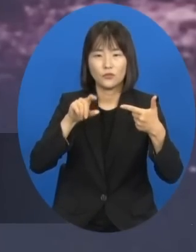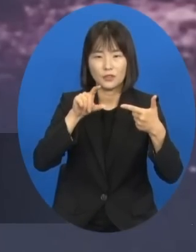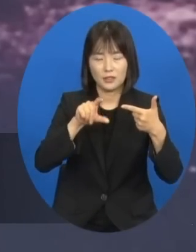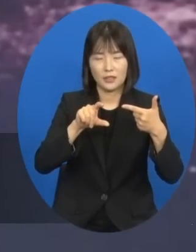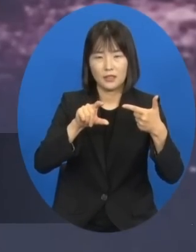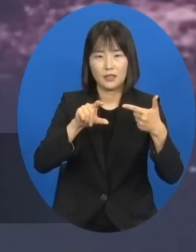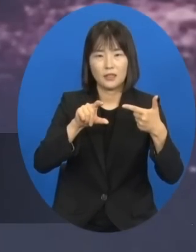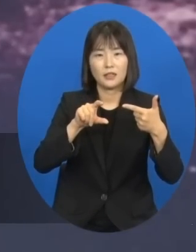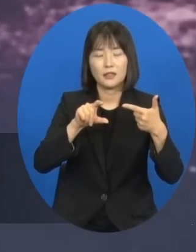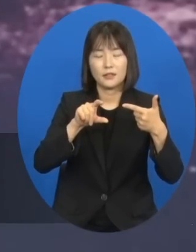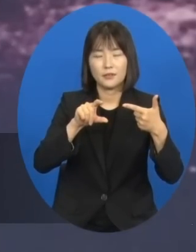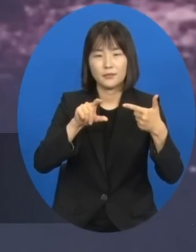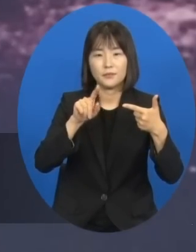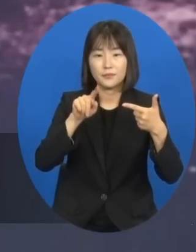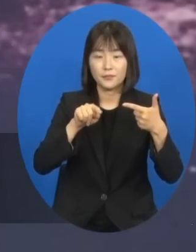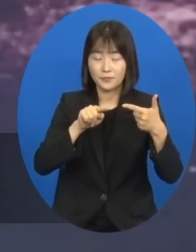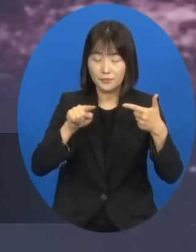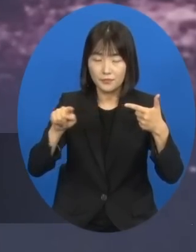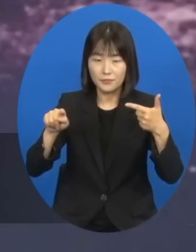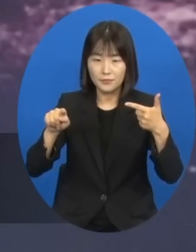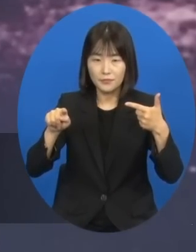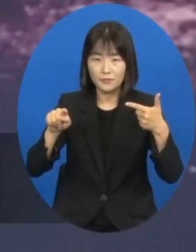26장입니다. 창세기 26장